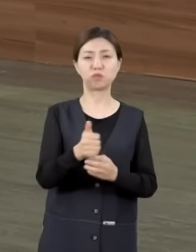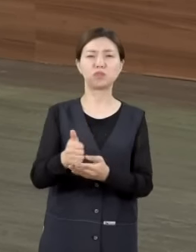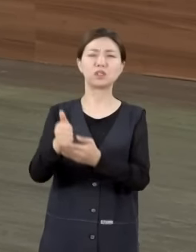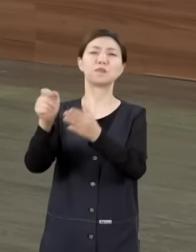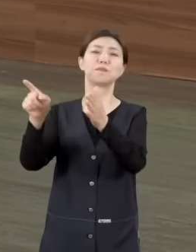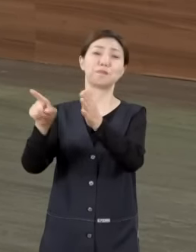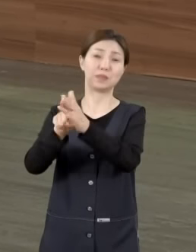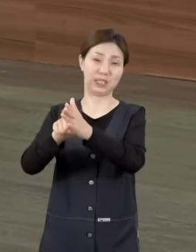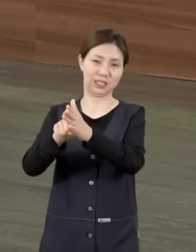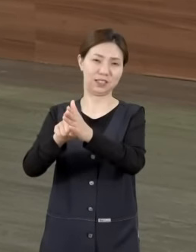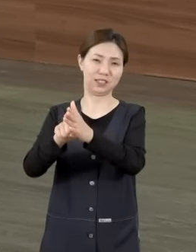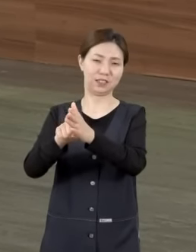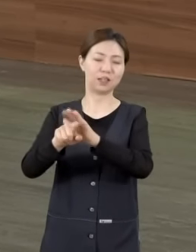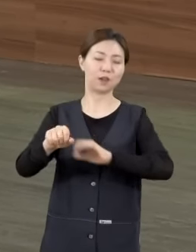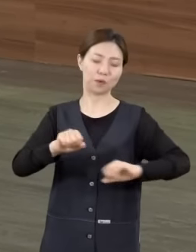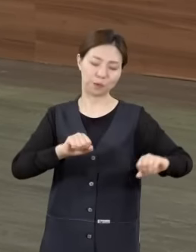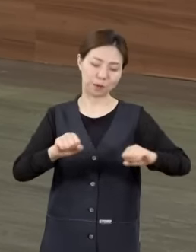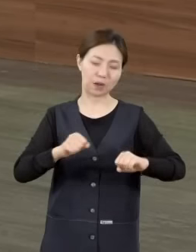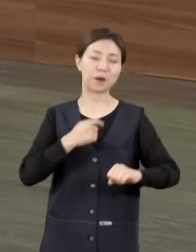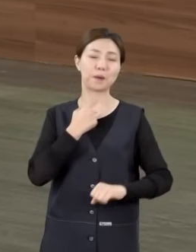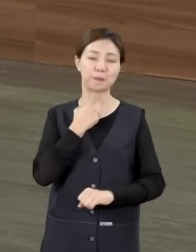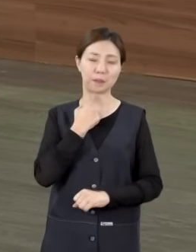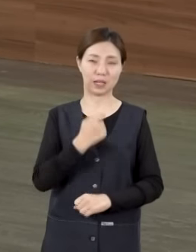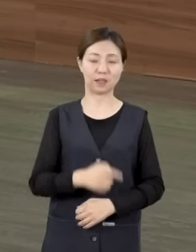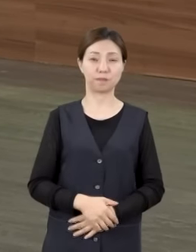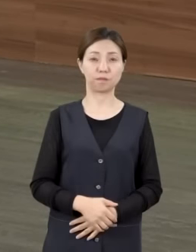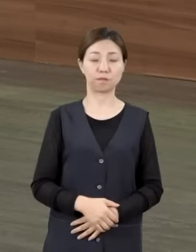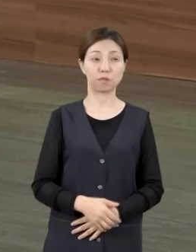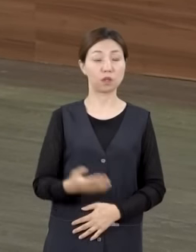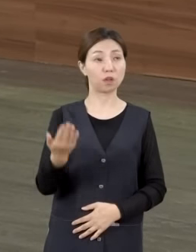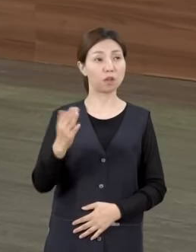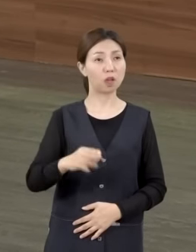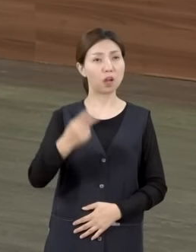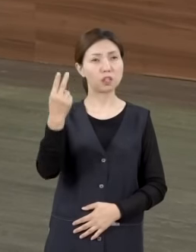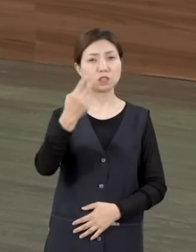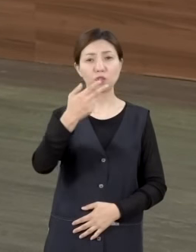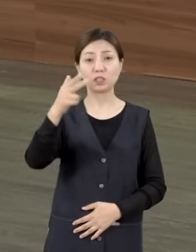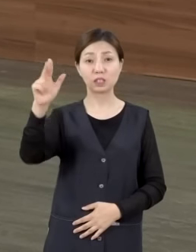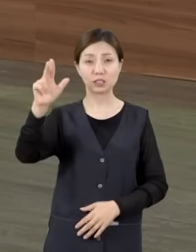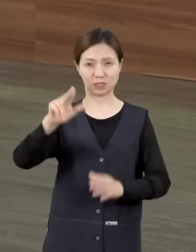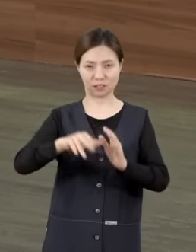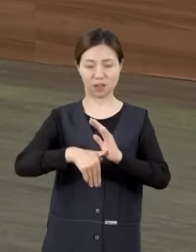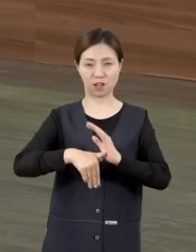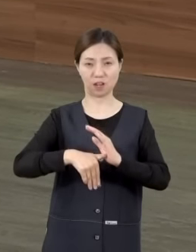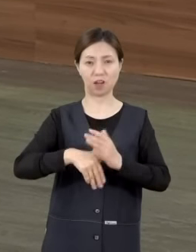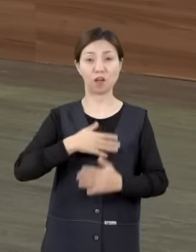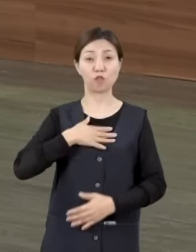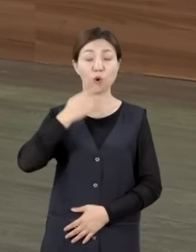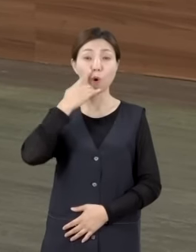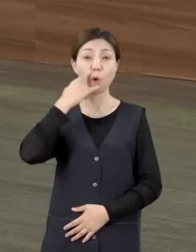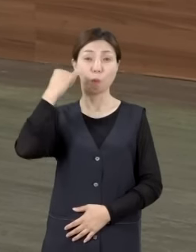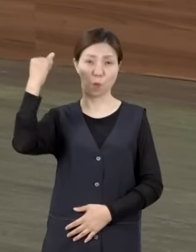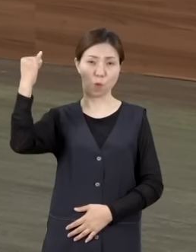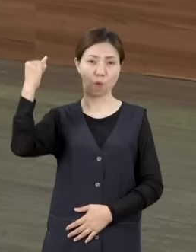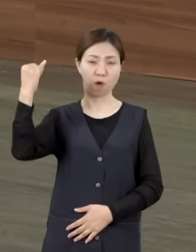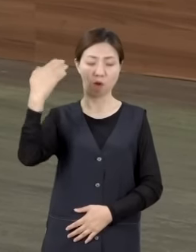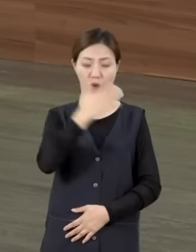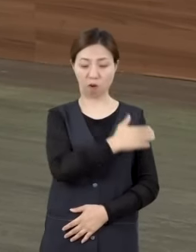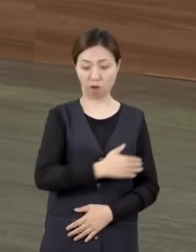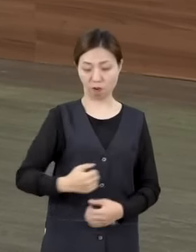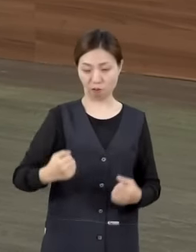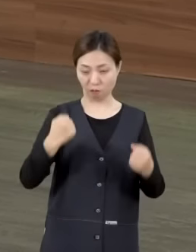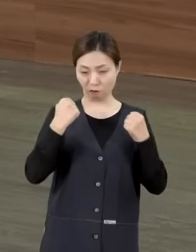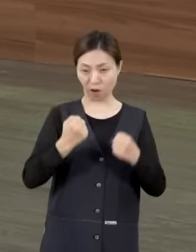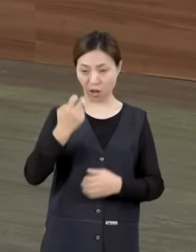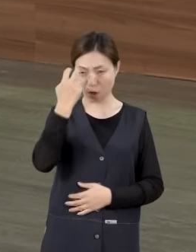자였습니다 그런데 2007년 어느 날이었습니다 어머니는